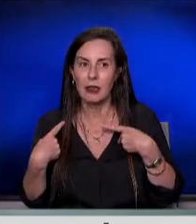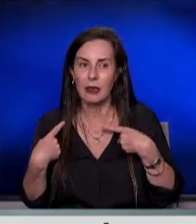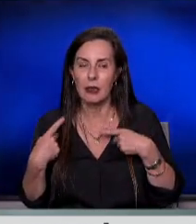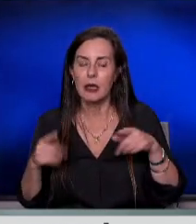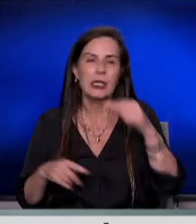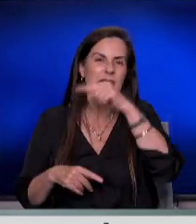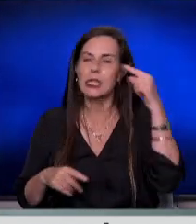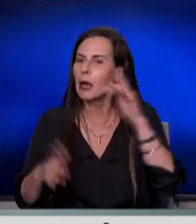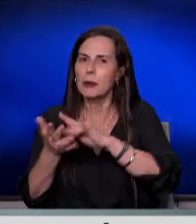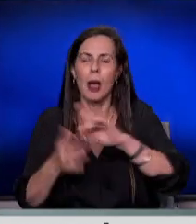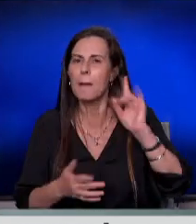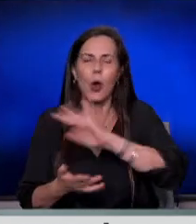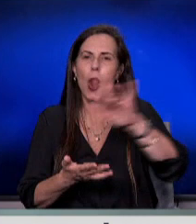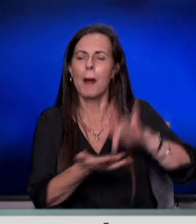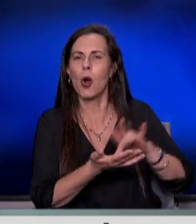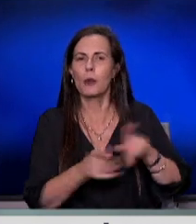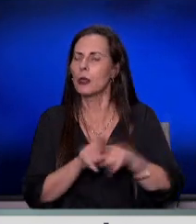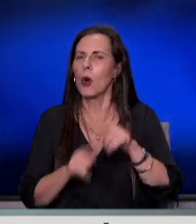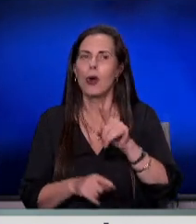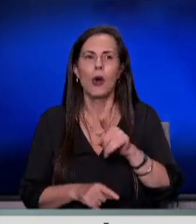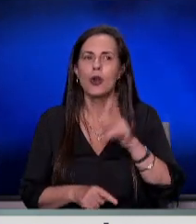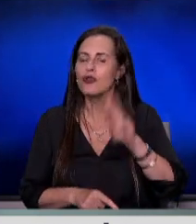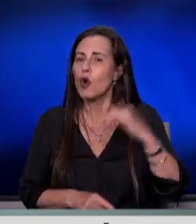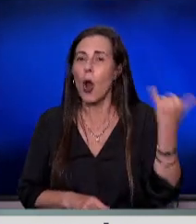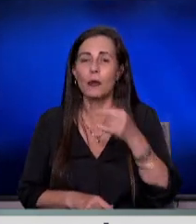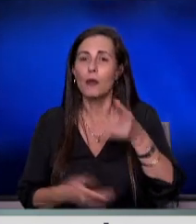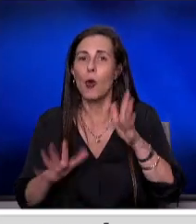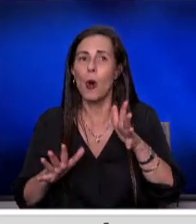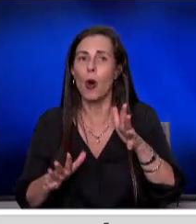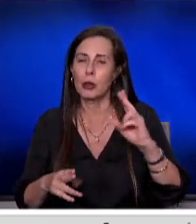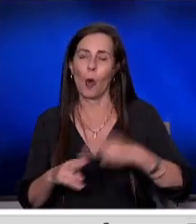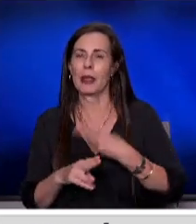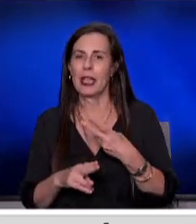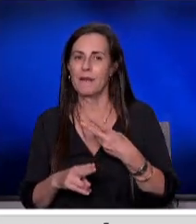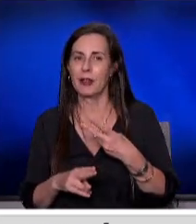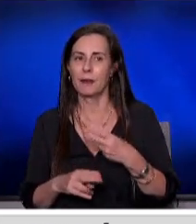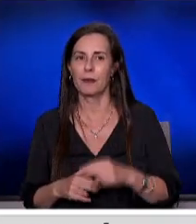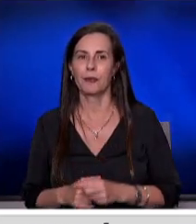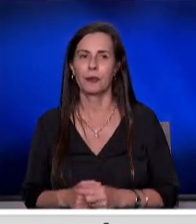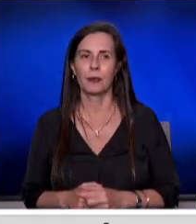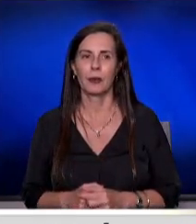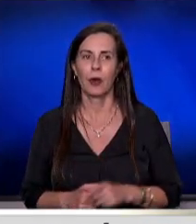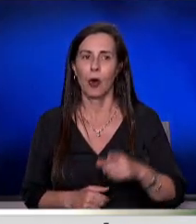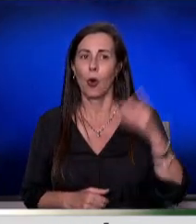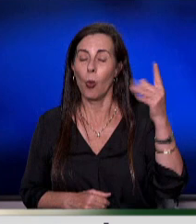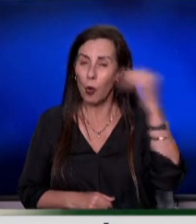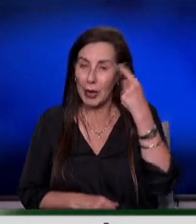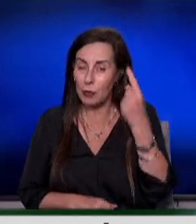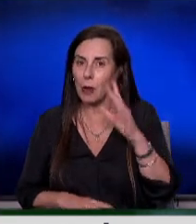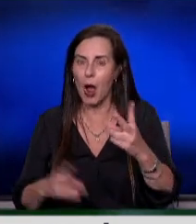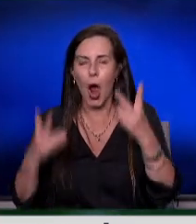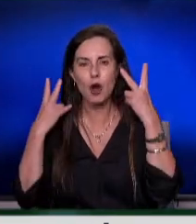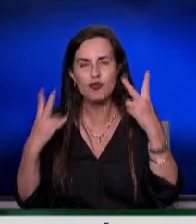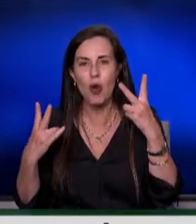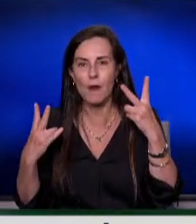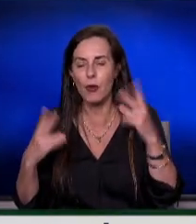והסם שלו נמצא בכל מקום, והוא זמין כל הזמן, והוא מאוד מאוד נורמטיבי. הוא למד על בשרו גם כמה חשובה בשלב